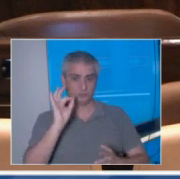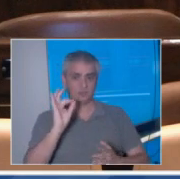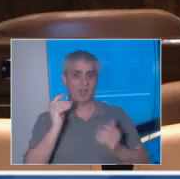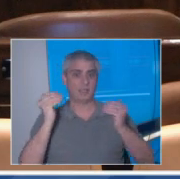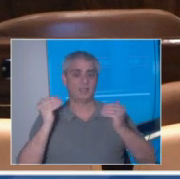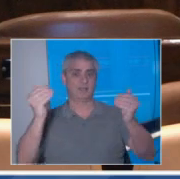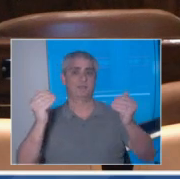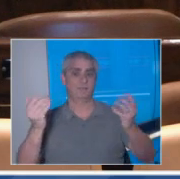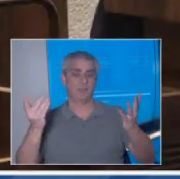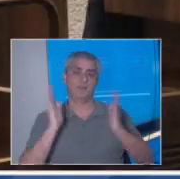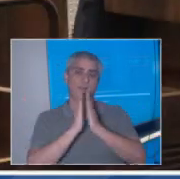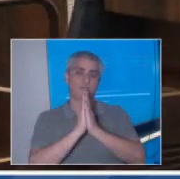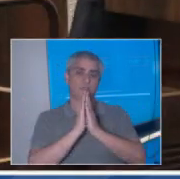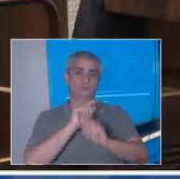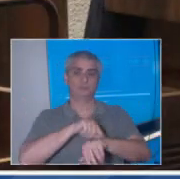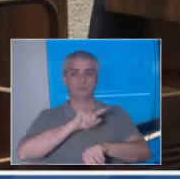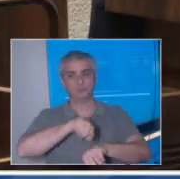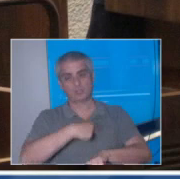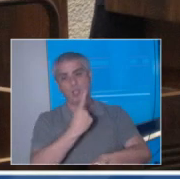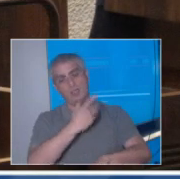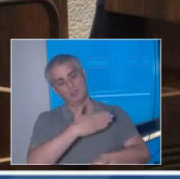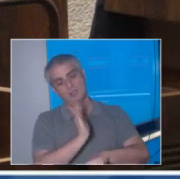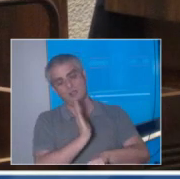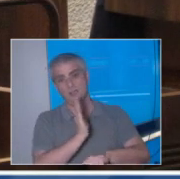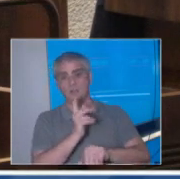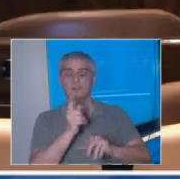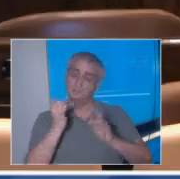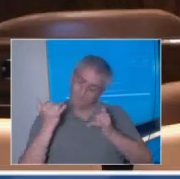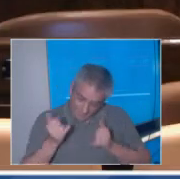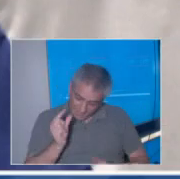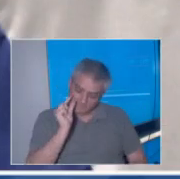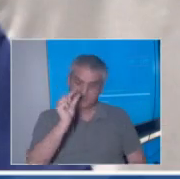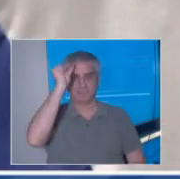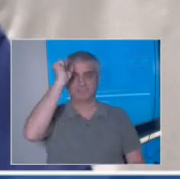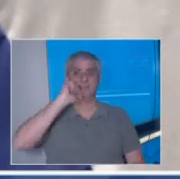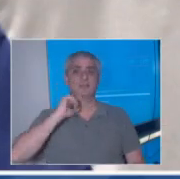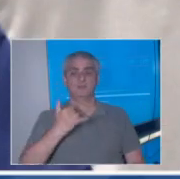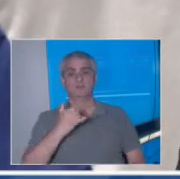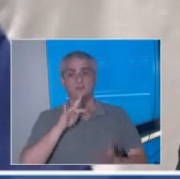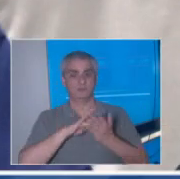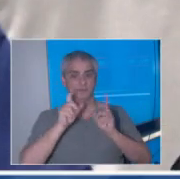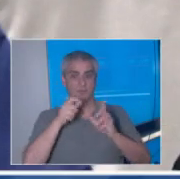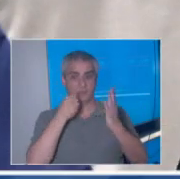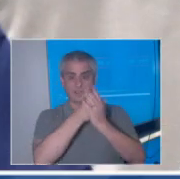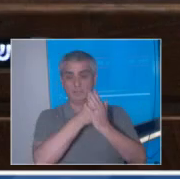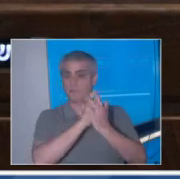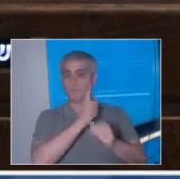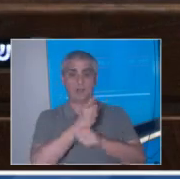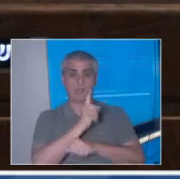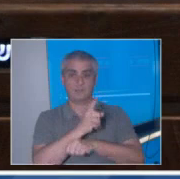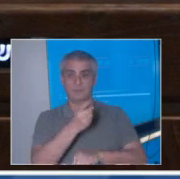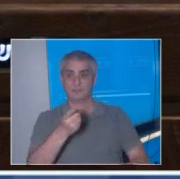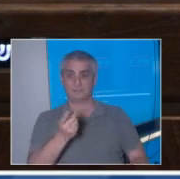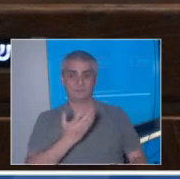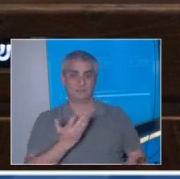הקדמה. אני בלילה. אז אנא להזיז את השעה אחת קדימה, בבקשה, מיני ומקצה. עכשיו יישב בן אדם בקצה בלי התרסה, יישב